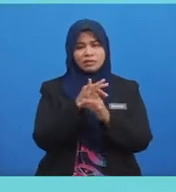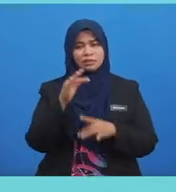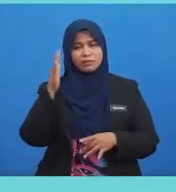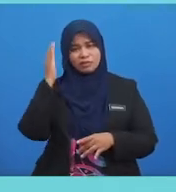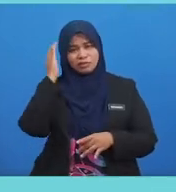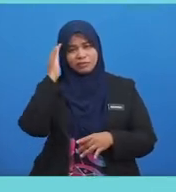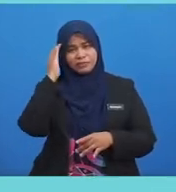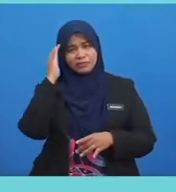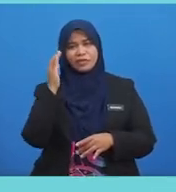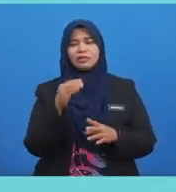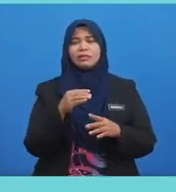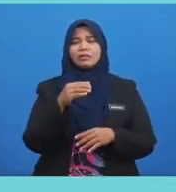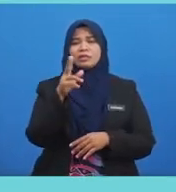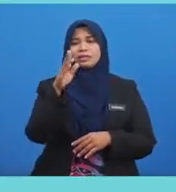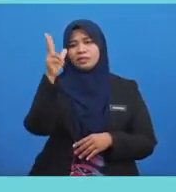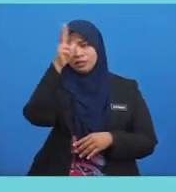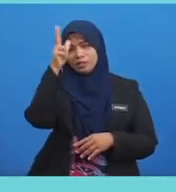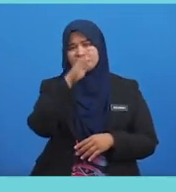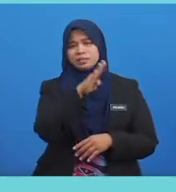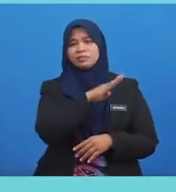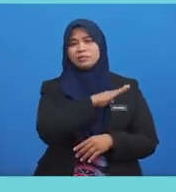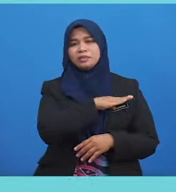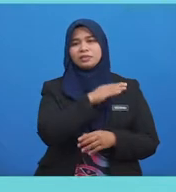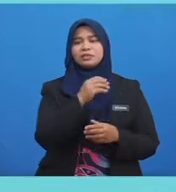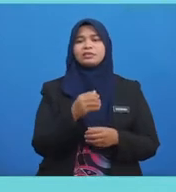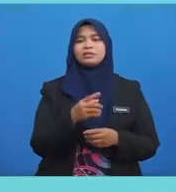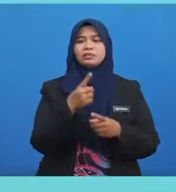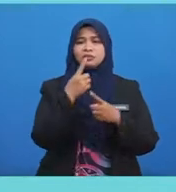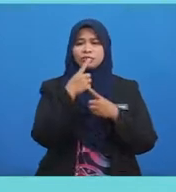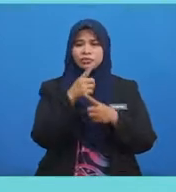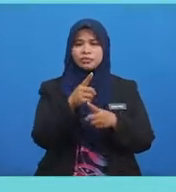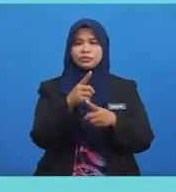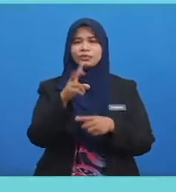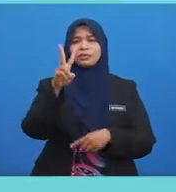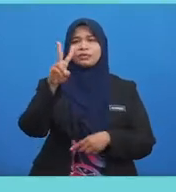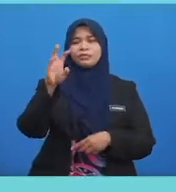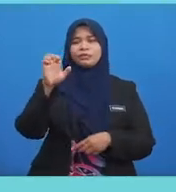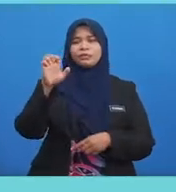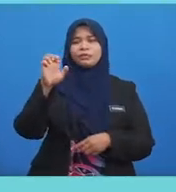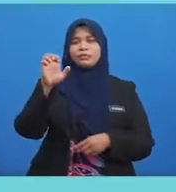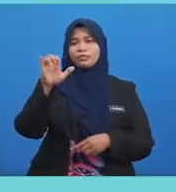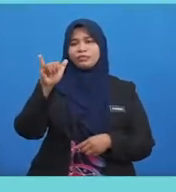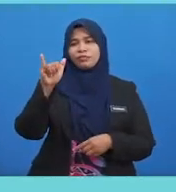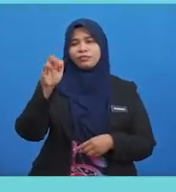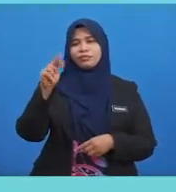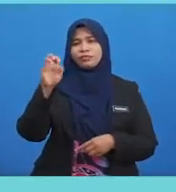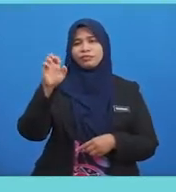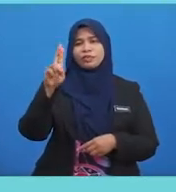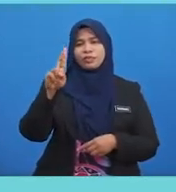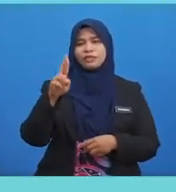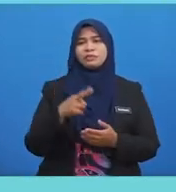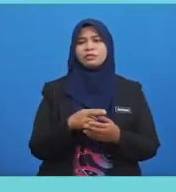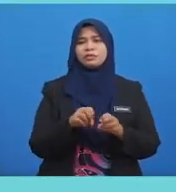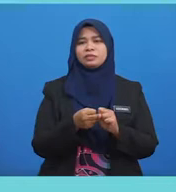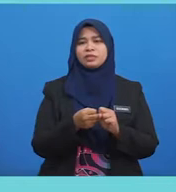Sarawak. Kerajaan British juga mengarahkan Vinebrook supaya mendapatkan kelulusan Majlis